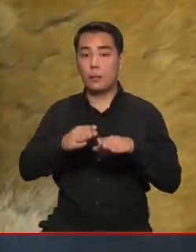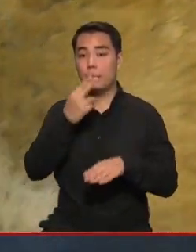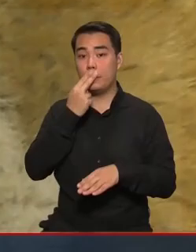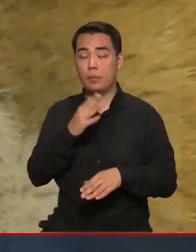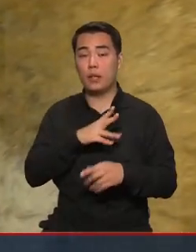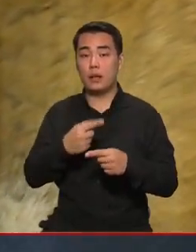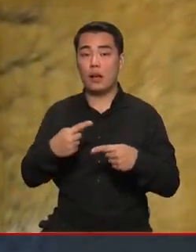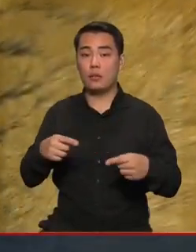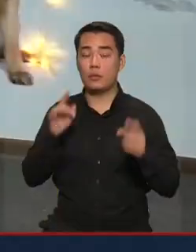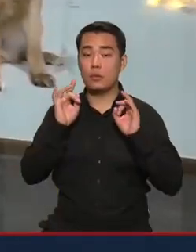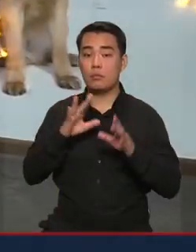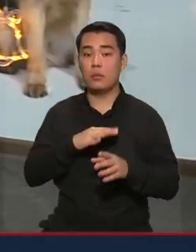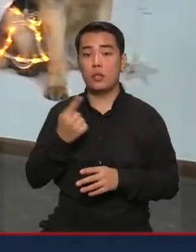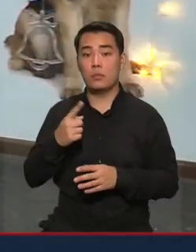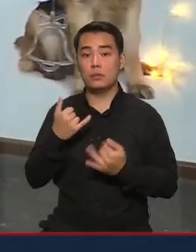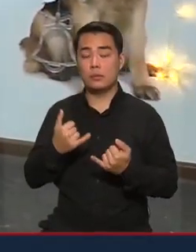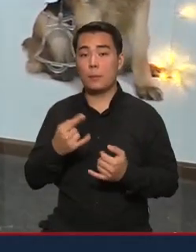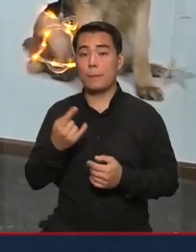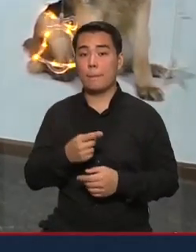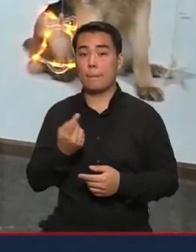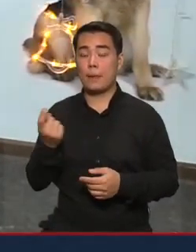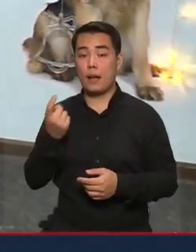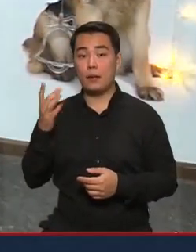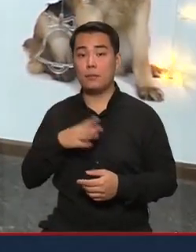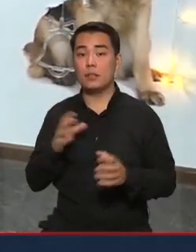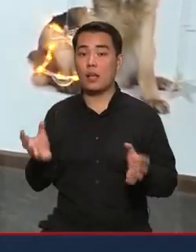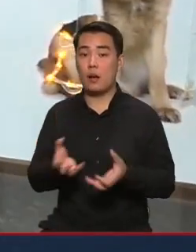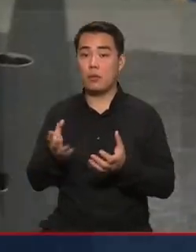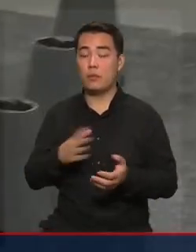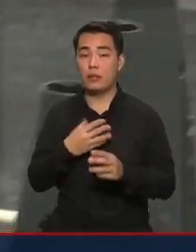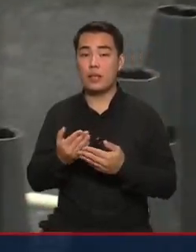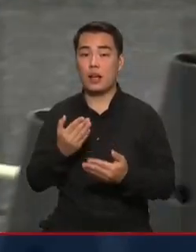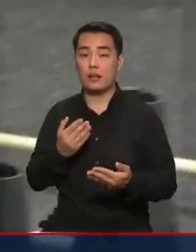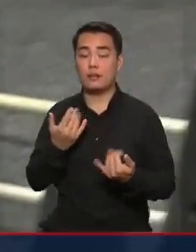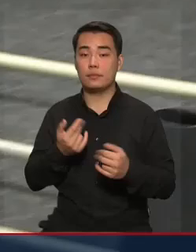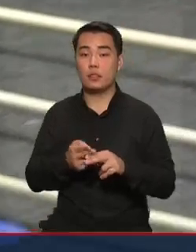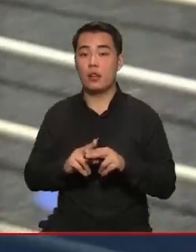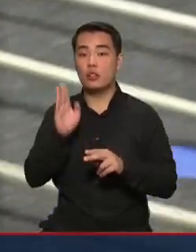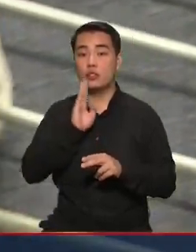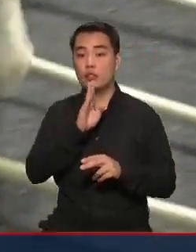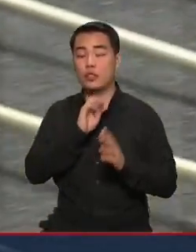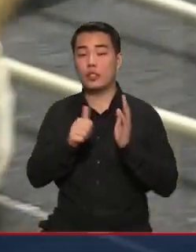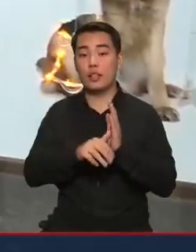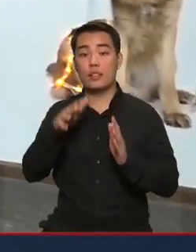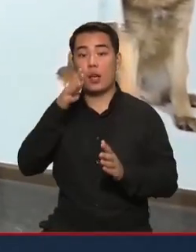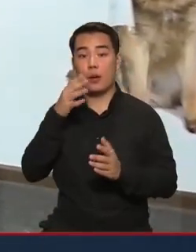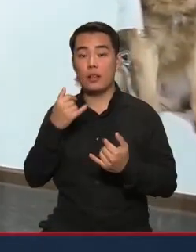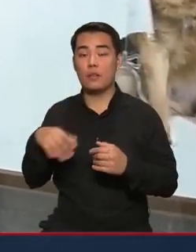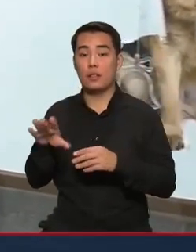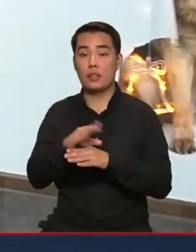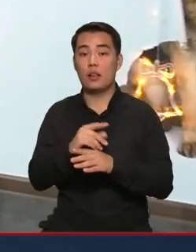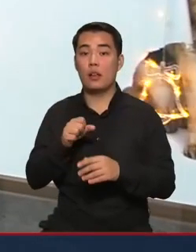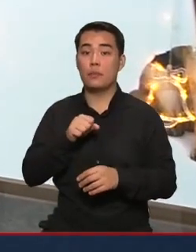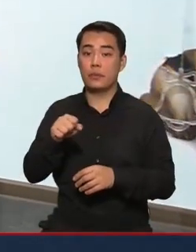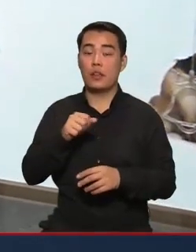к различным звукам. Все потому, что хозяйка позаботилась заранее об этом. В целом у женщины 6 собак, и всех их Ольга водит